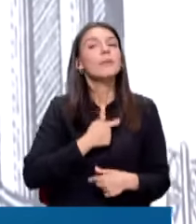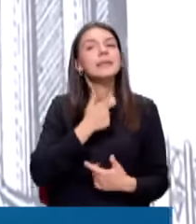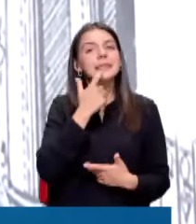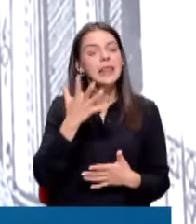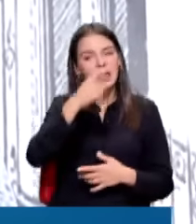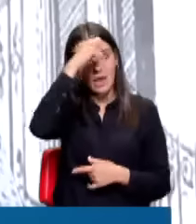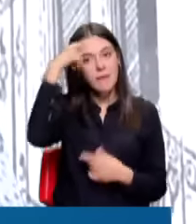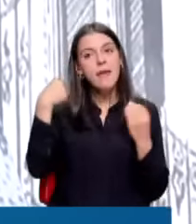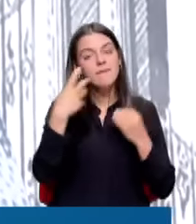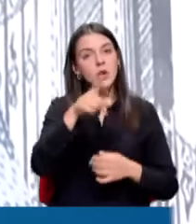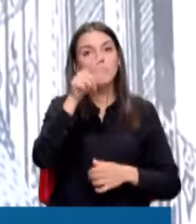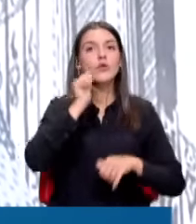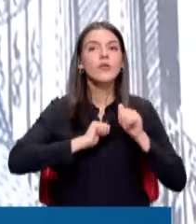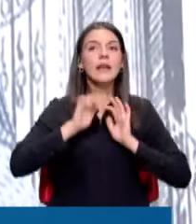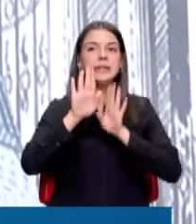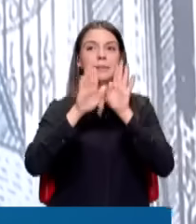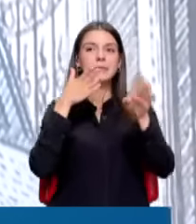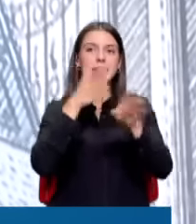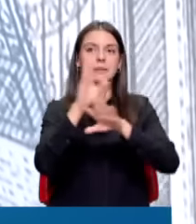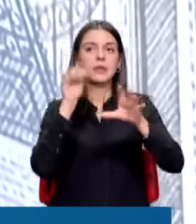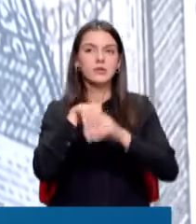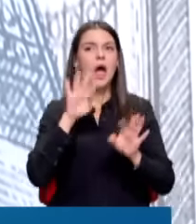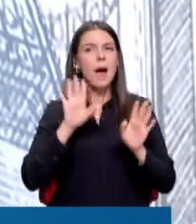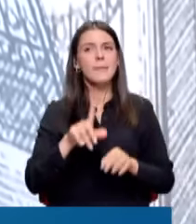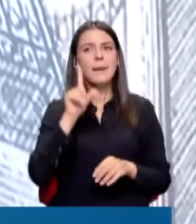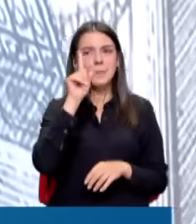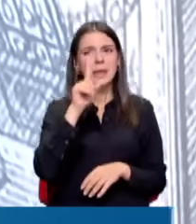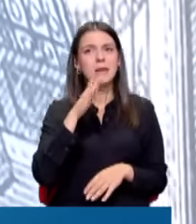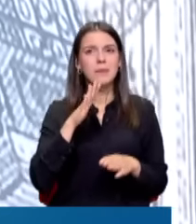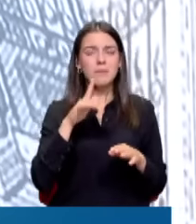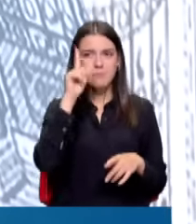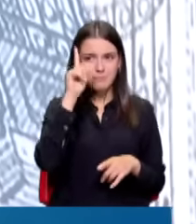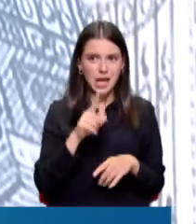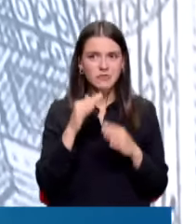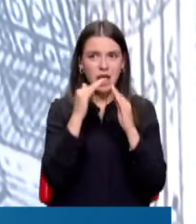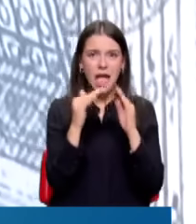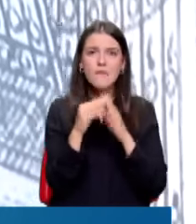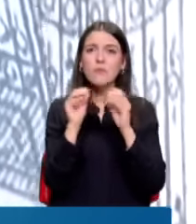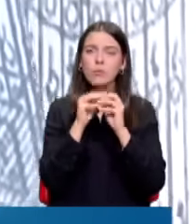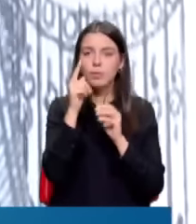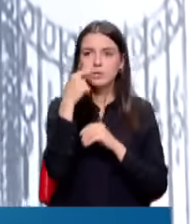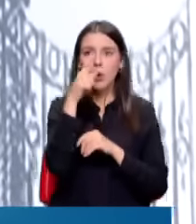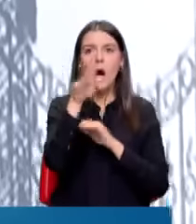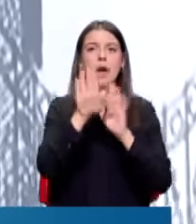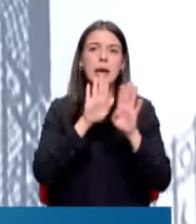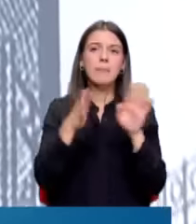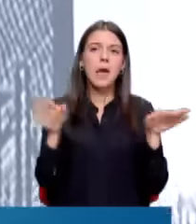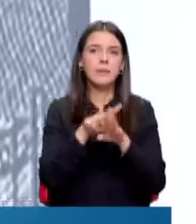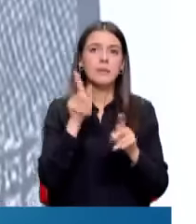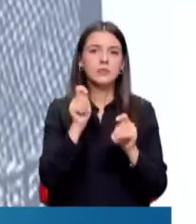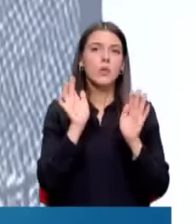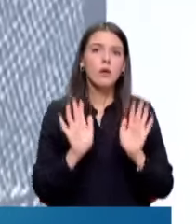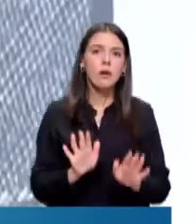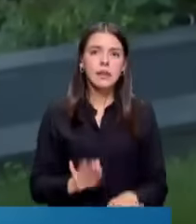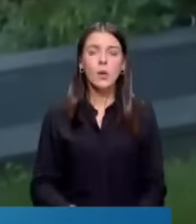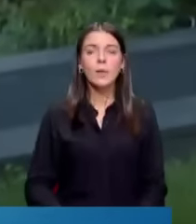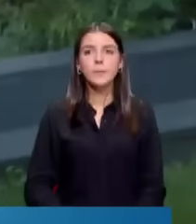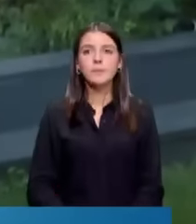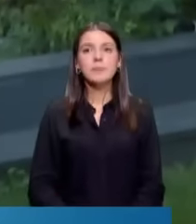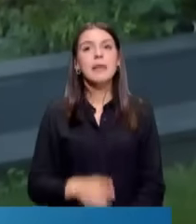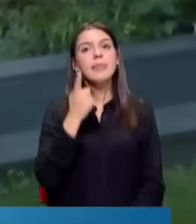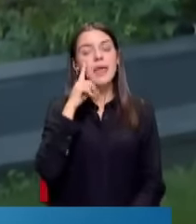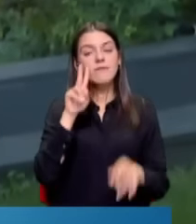veriyor. Sırf o üniversite kapısından girebilmek için. Ama başta barınma problemi yüzünden o kapı kapanmak zorunda kalıyor. Devlet